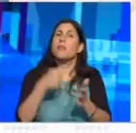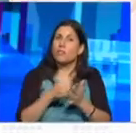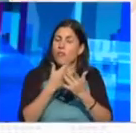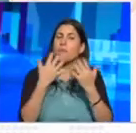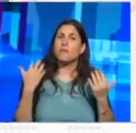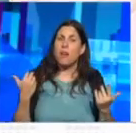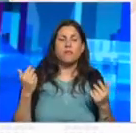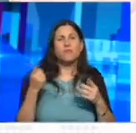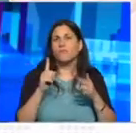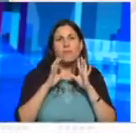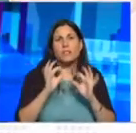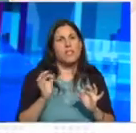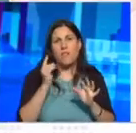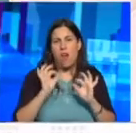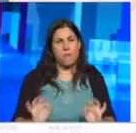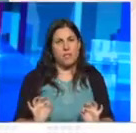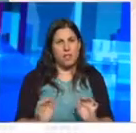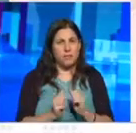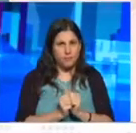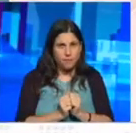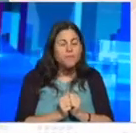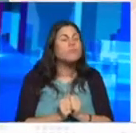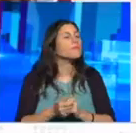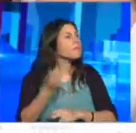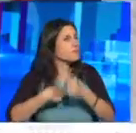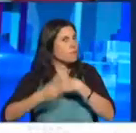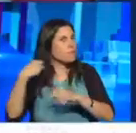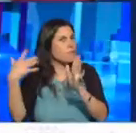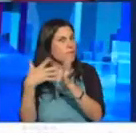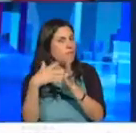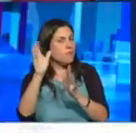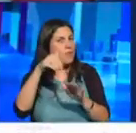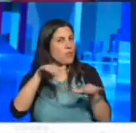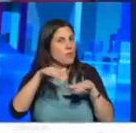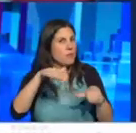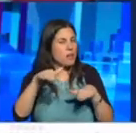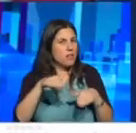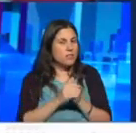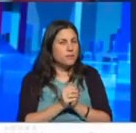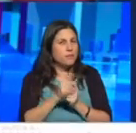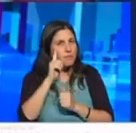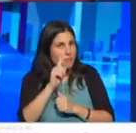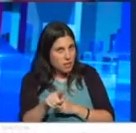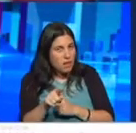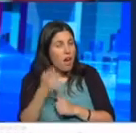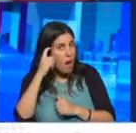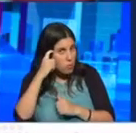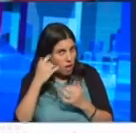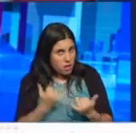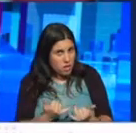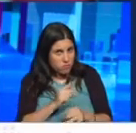מתברר כלא רציני ולא אמיתי. בוא נחזור לחקירות ראש הממשלה. להערכתך הוא מודאג בימים